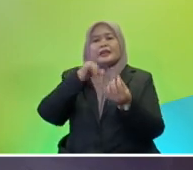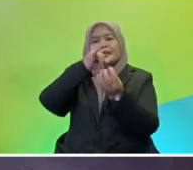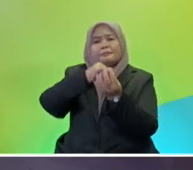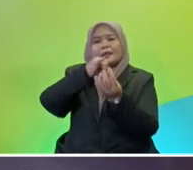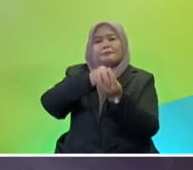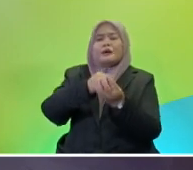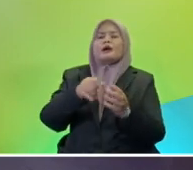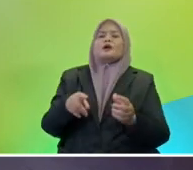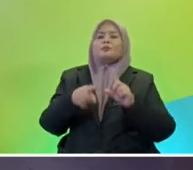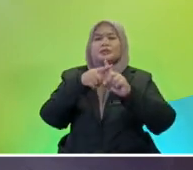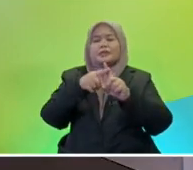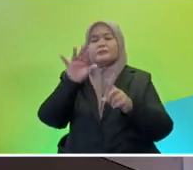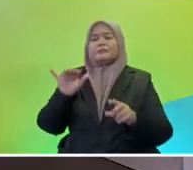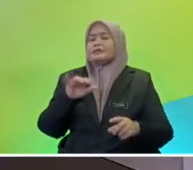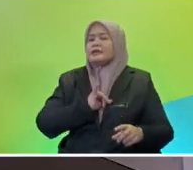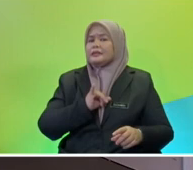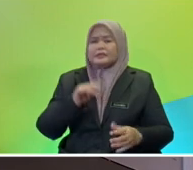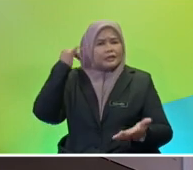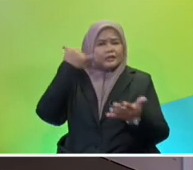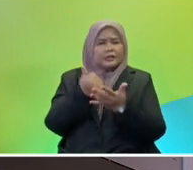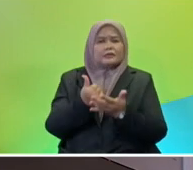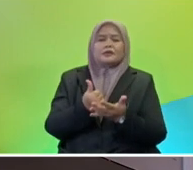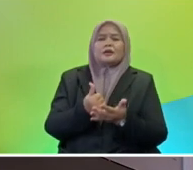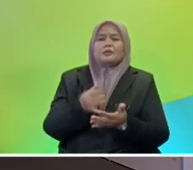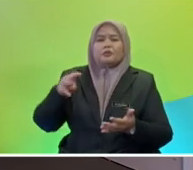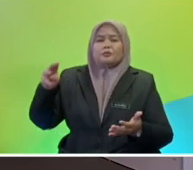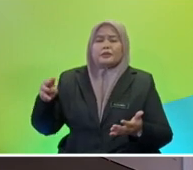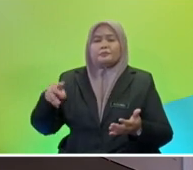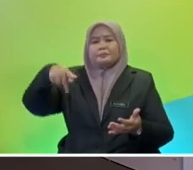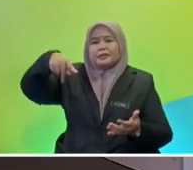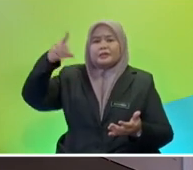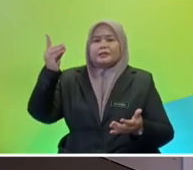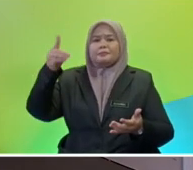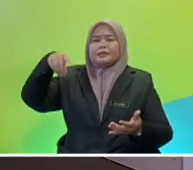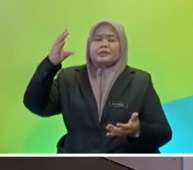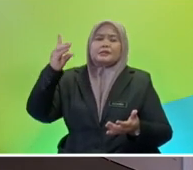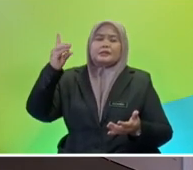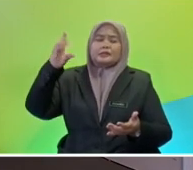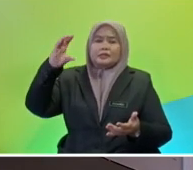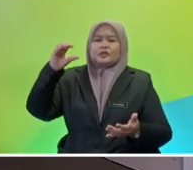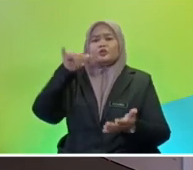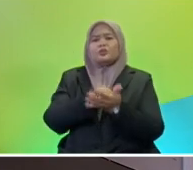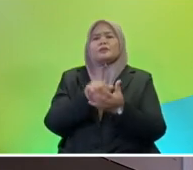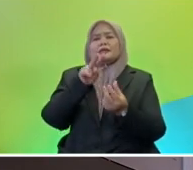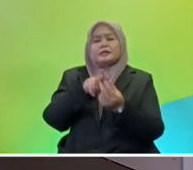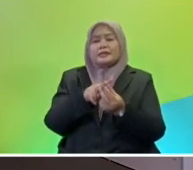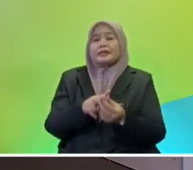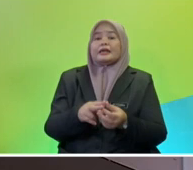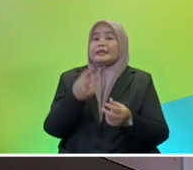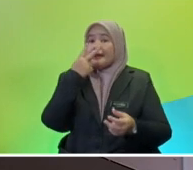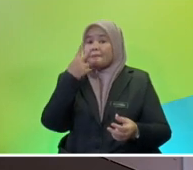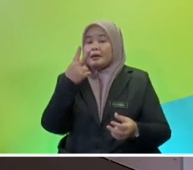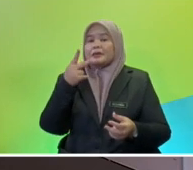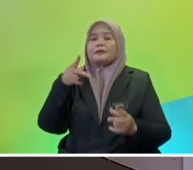Saya yakin dan percaya murid-murid pasti ya jika itu adalah yang dia akan tampak pada